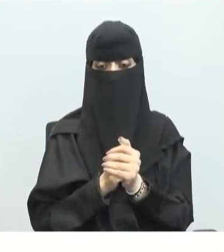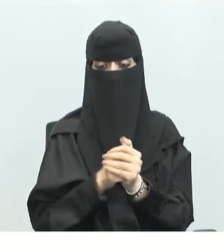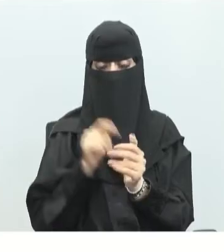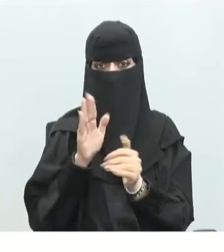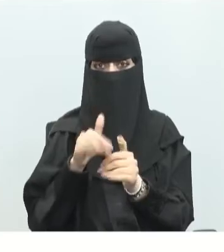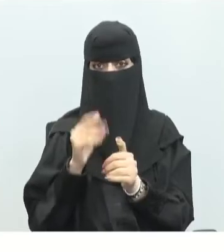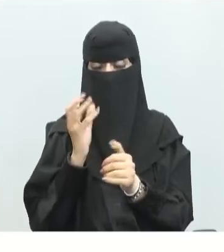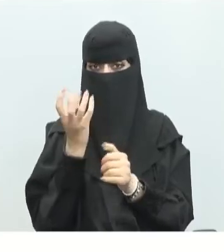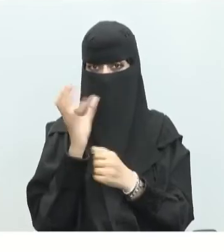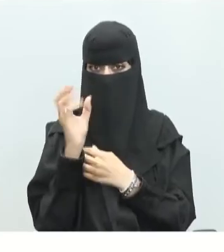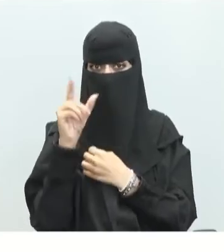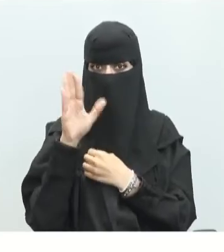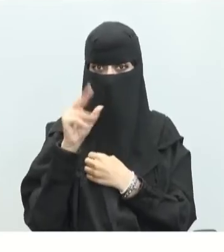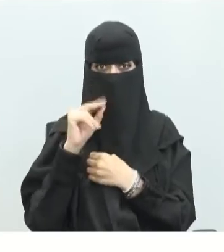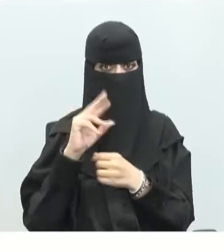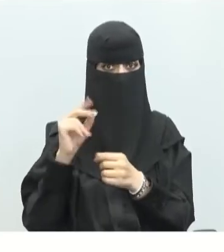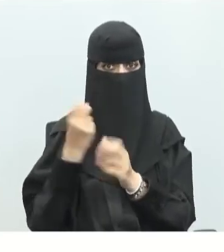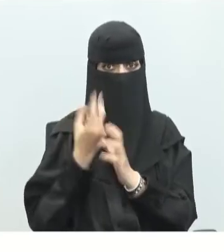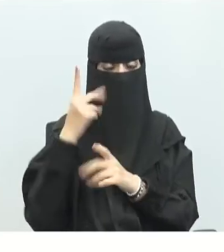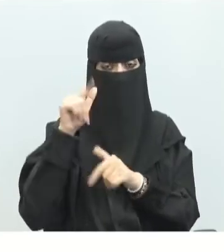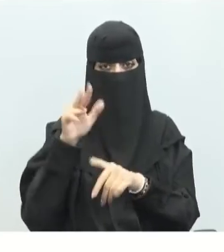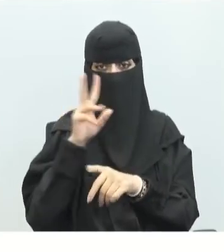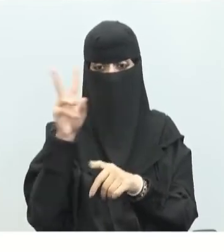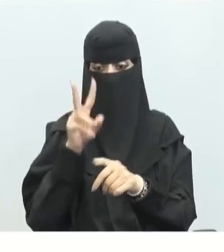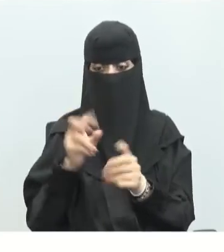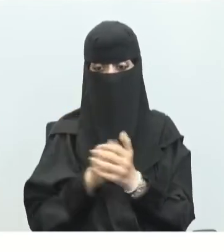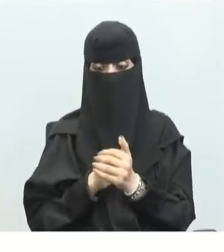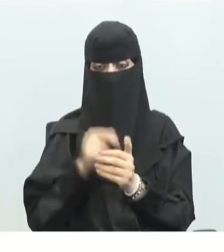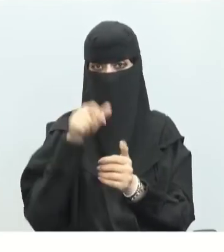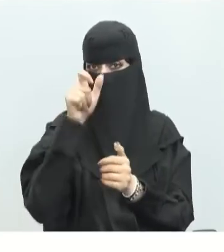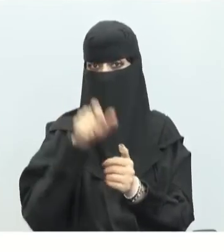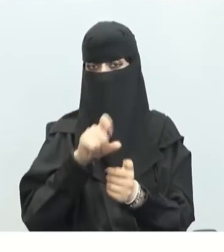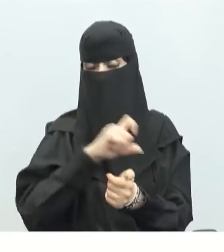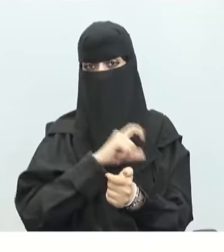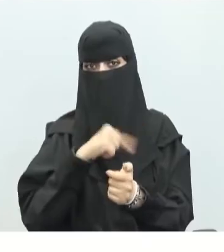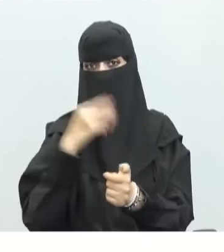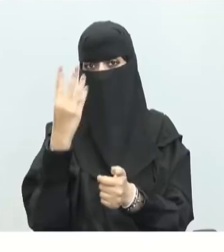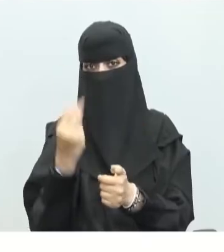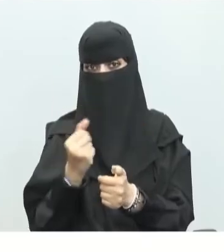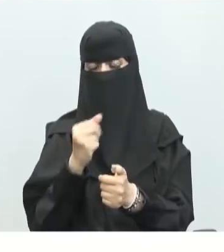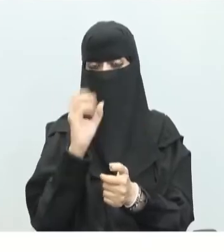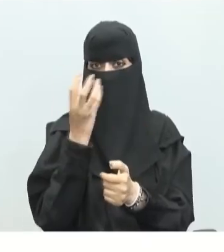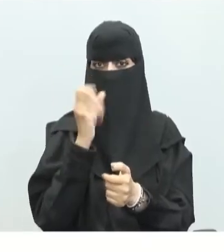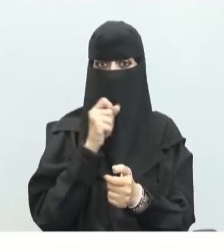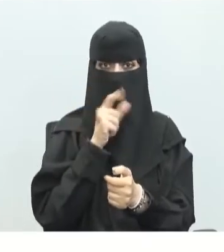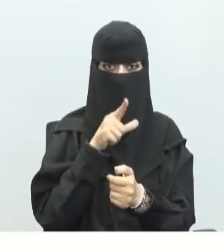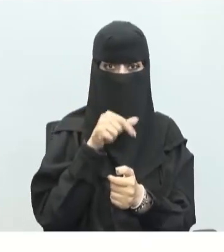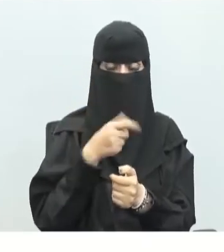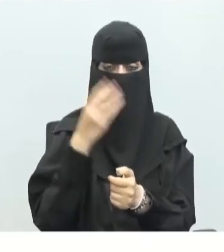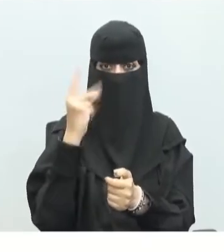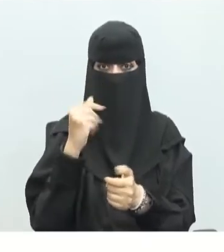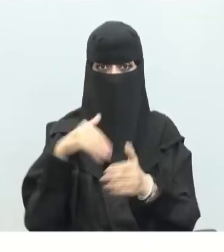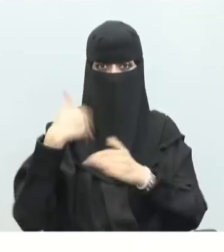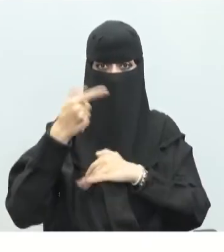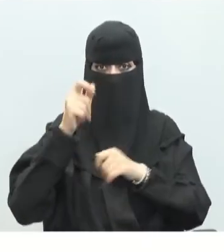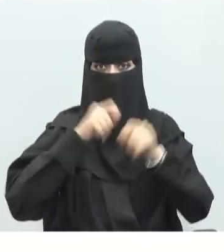الى السؤال الاخر ايضا بنفس الفكره نقرا مع بعض يعد الطالب الكرات وينطق عددها ثم